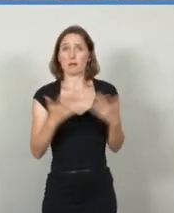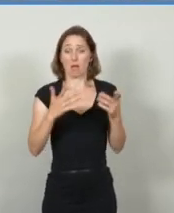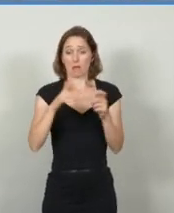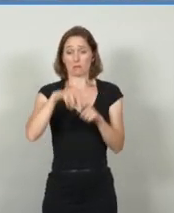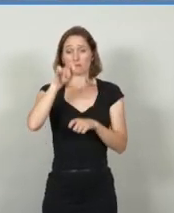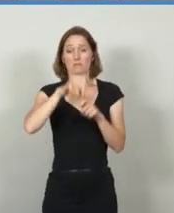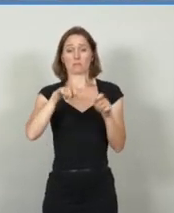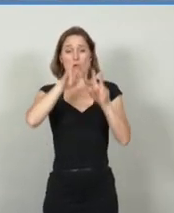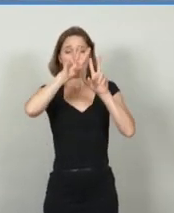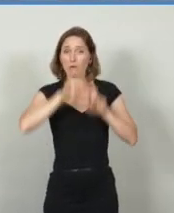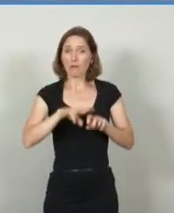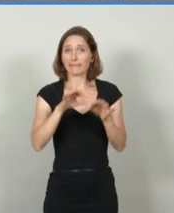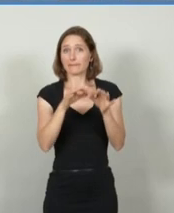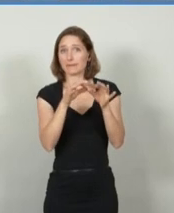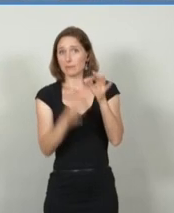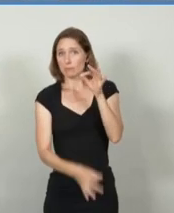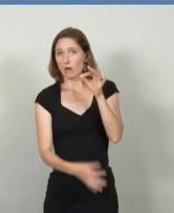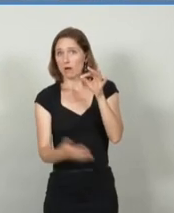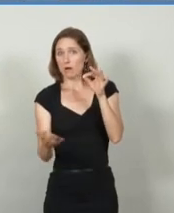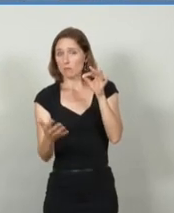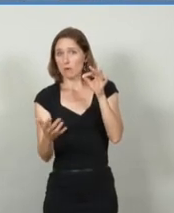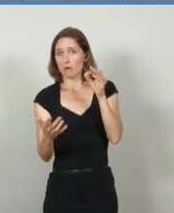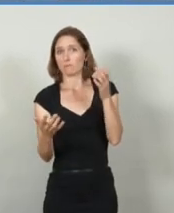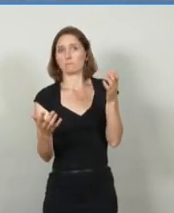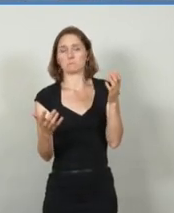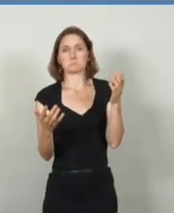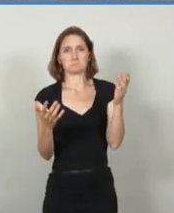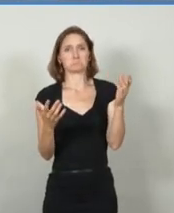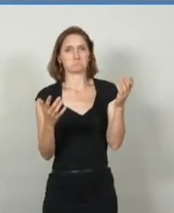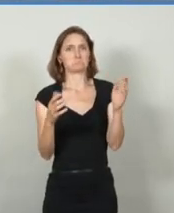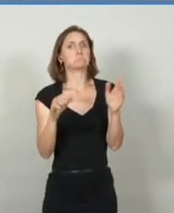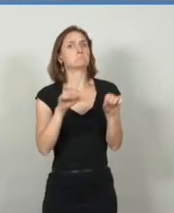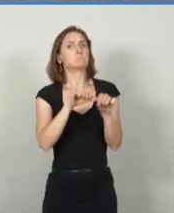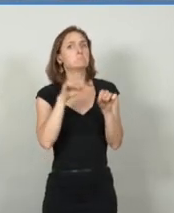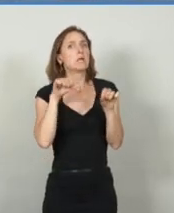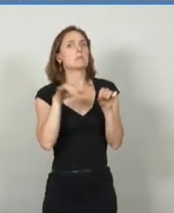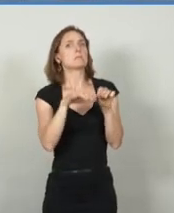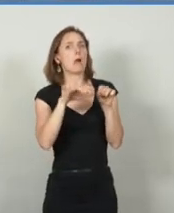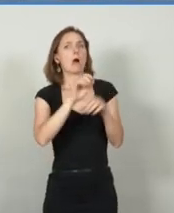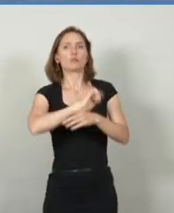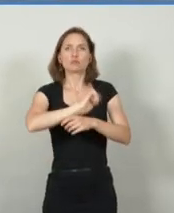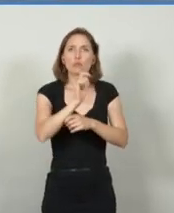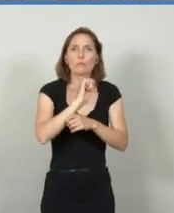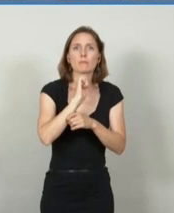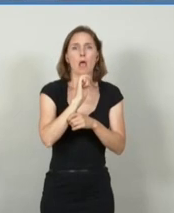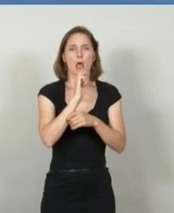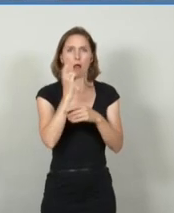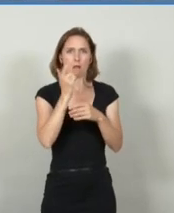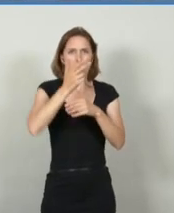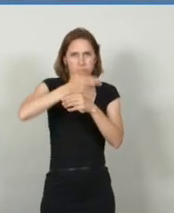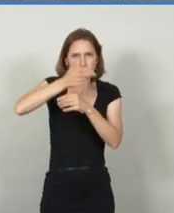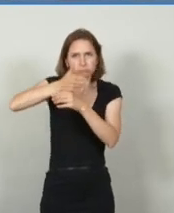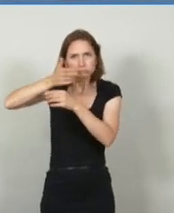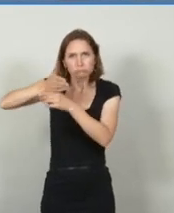qui va de toute façon se poursuivre ce que nous avons eu une couverture presse plutôt importante au niveau local et régional